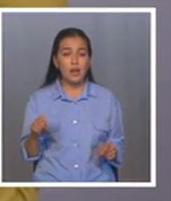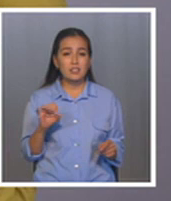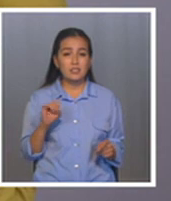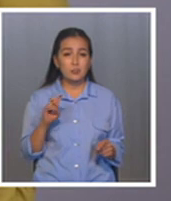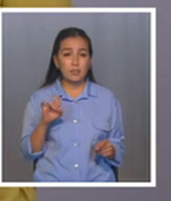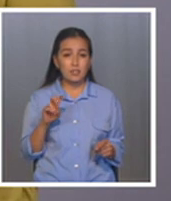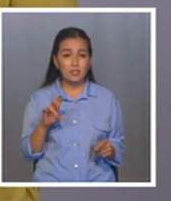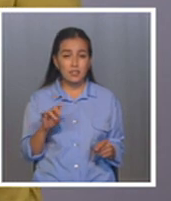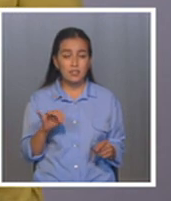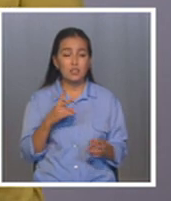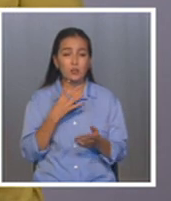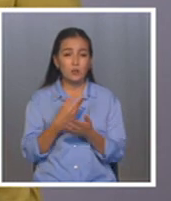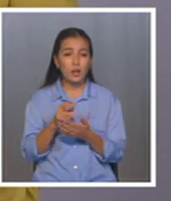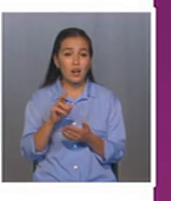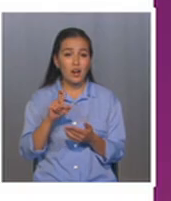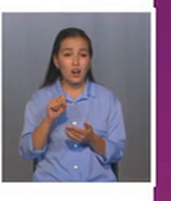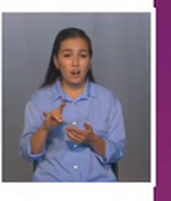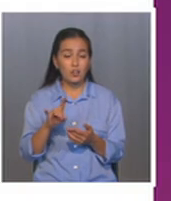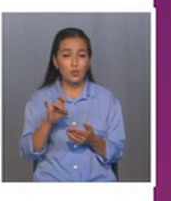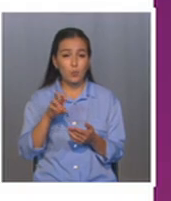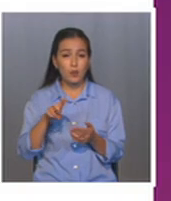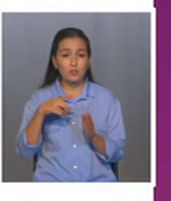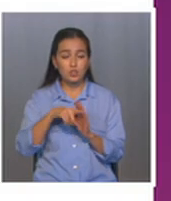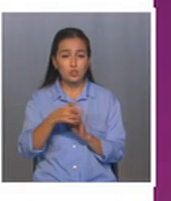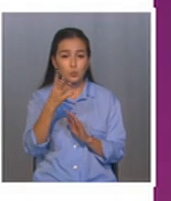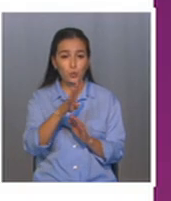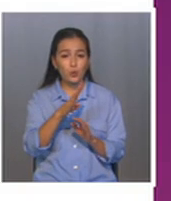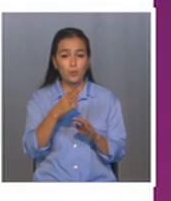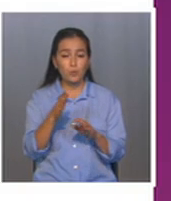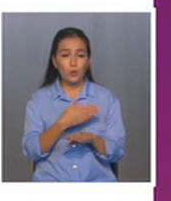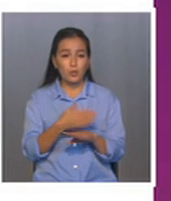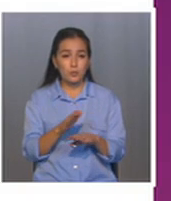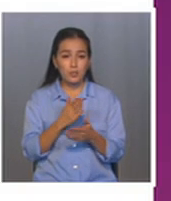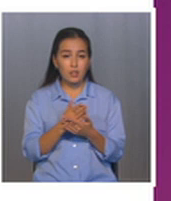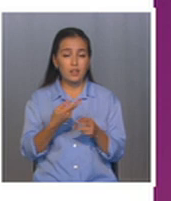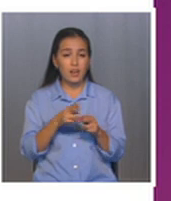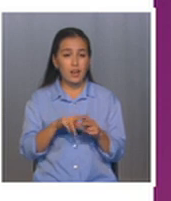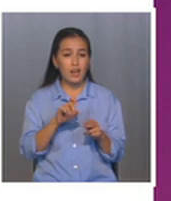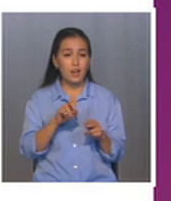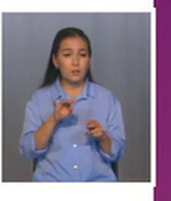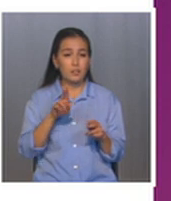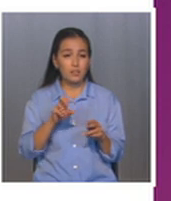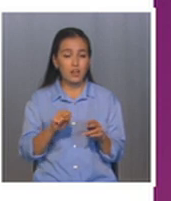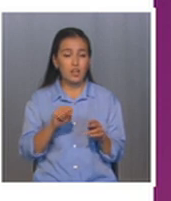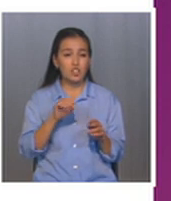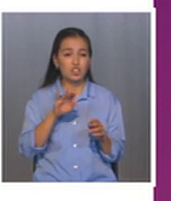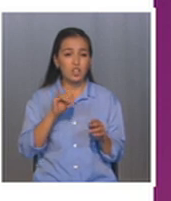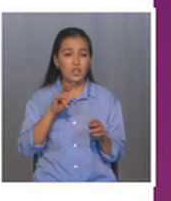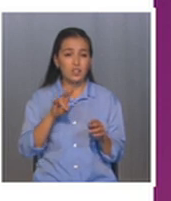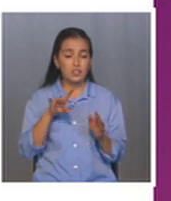Есенберлиннің «Қаһар» романы төрт бөлімнен тұрады. Роман эпикалық жанрға жатады. Эпикалық жанрдың басты